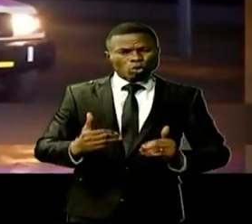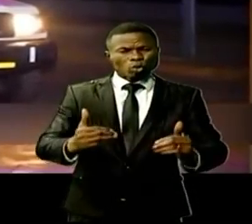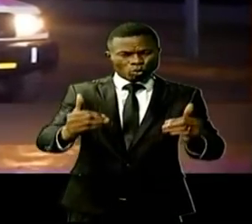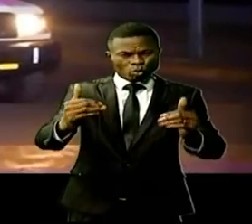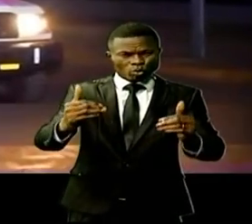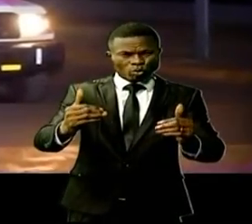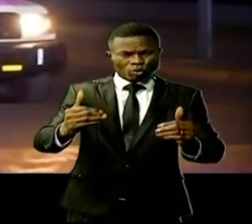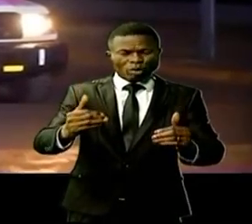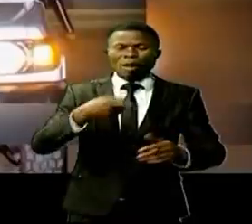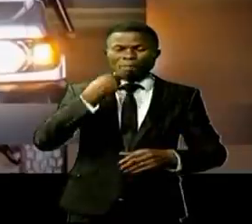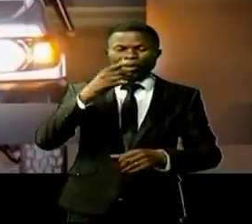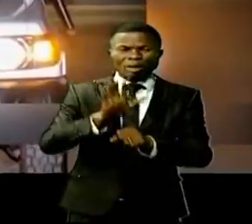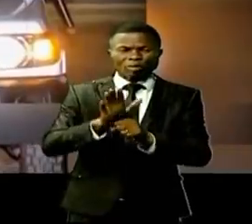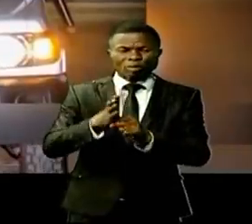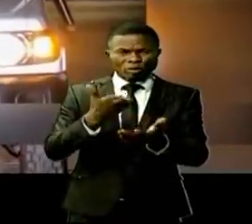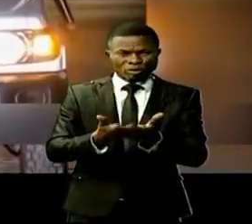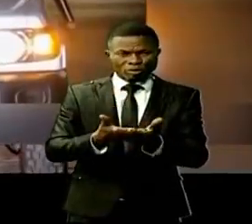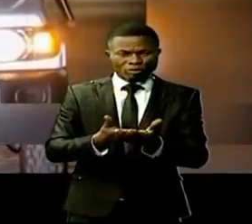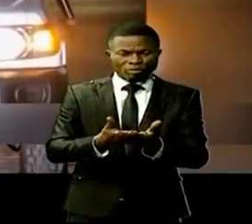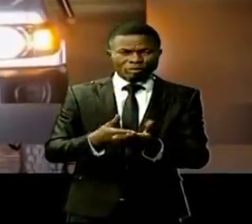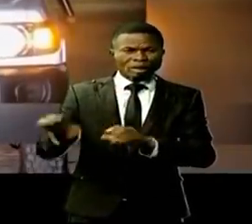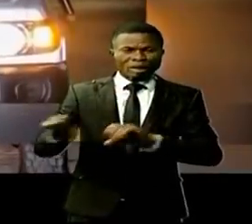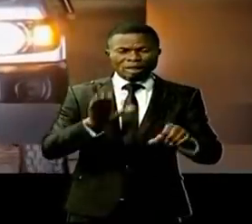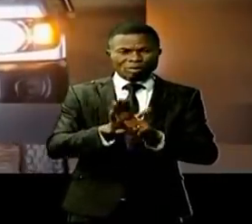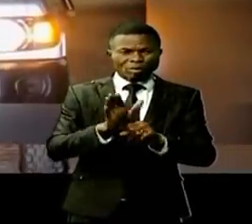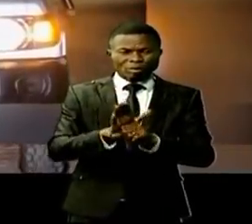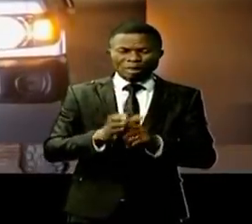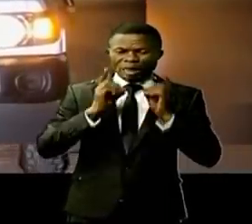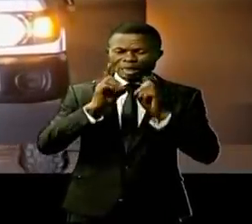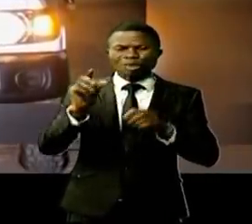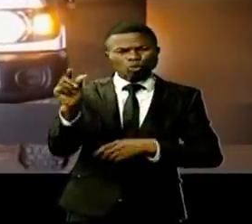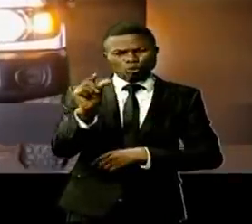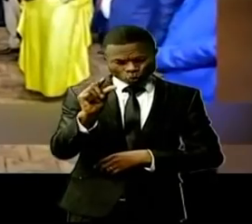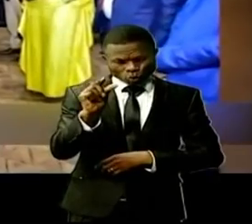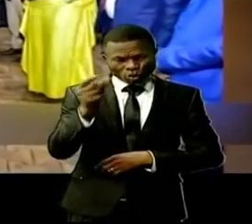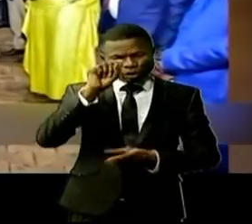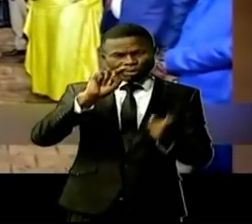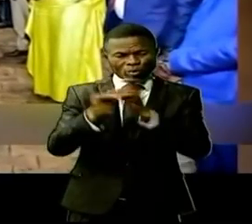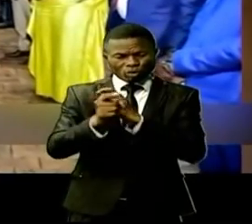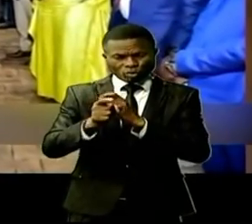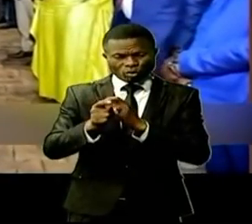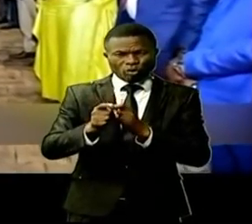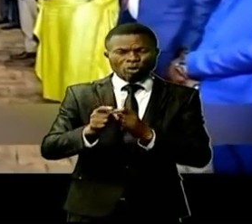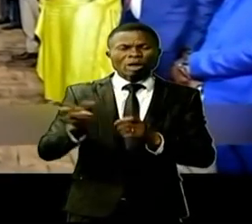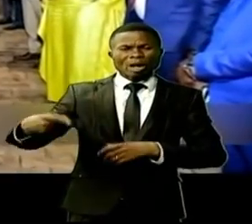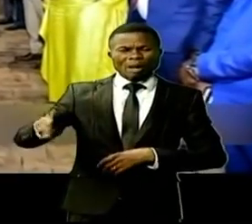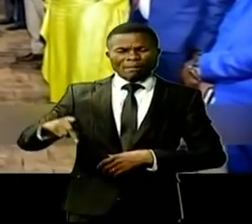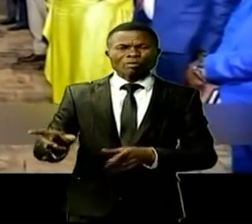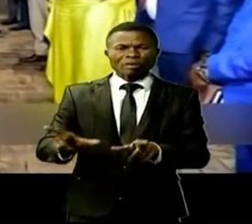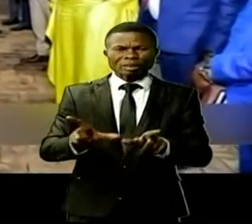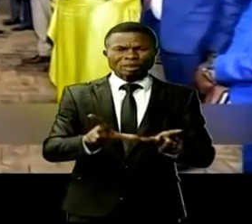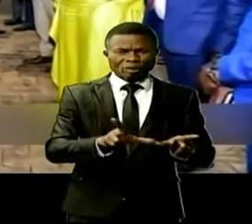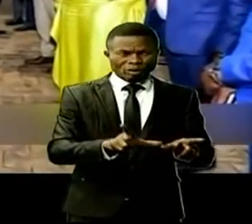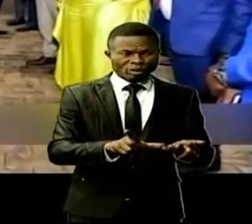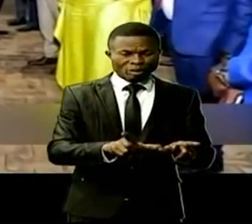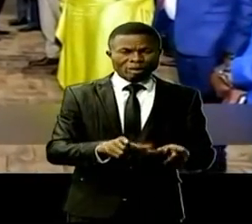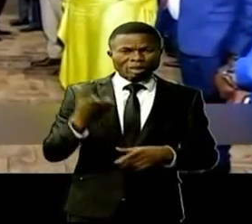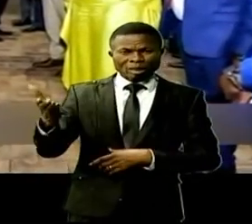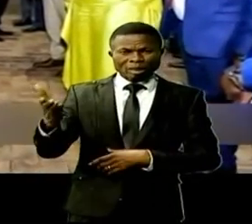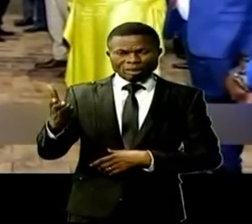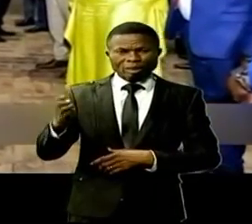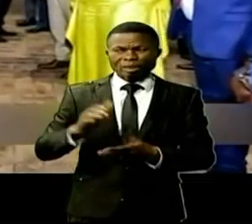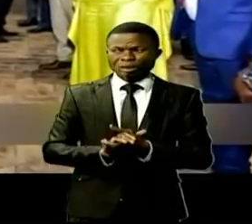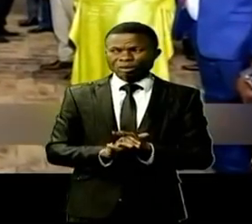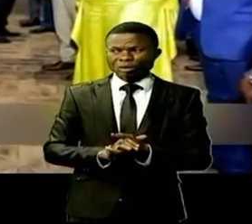a-t-elle insisté. Plus d'actes et moins de discours pour changer les visages de la province du Lualaba. De son côté, Deo